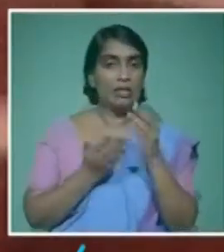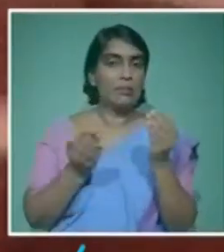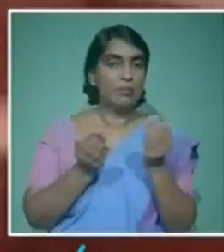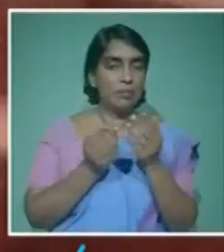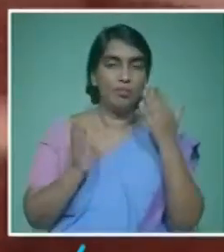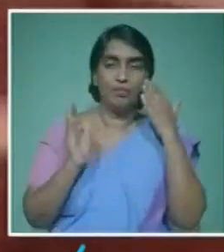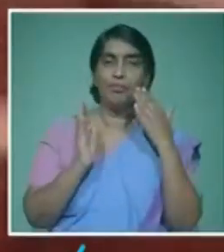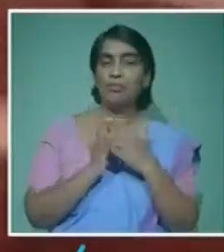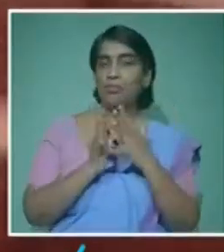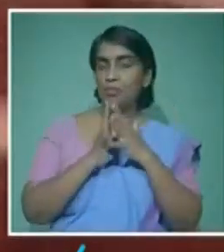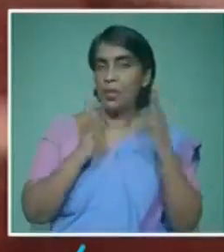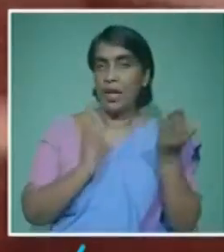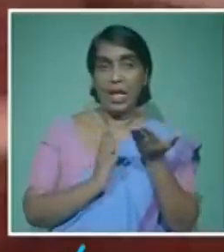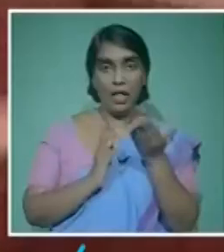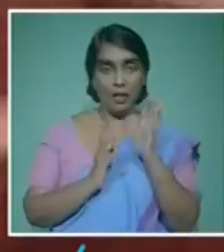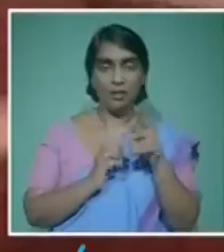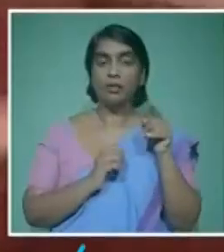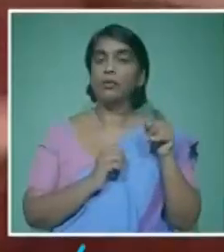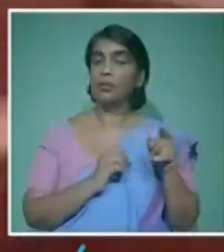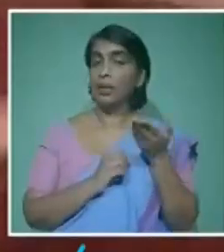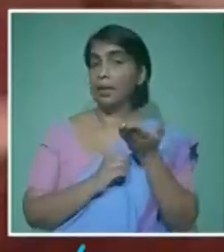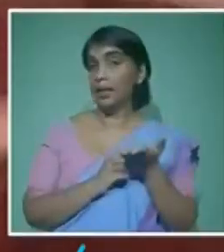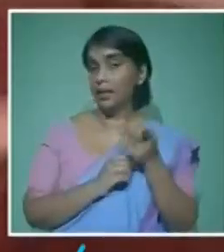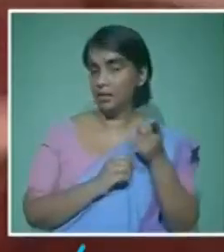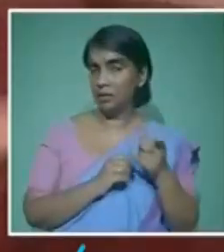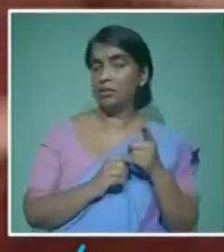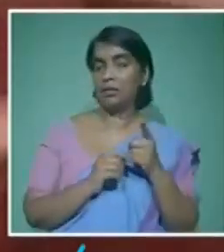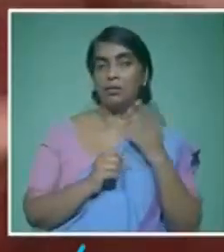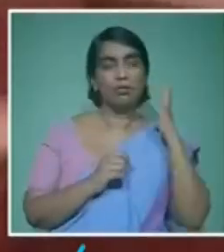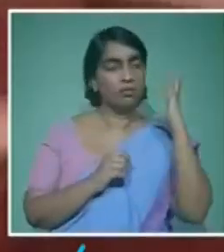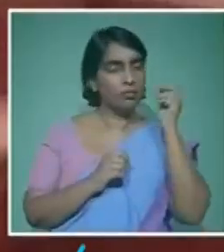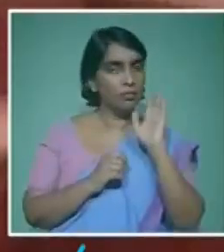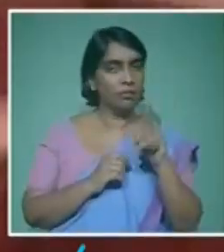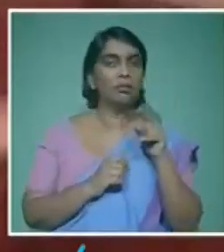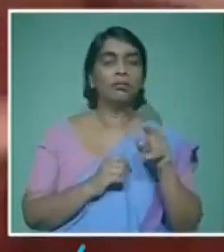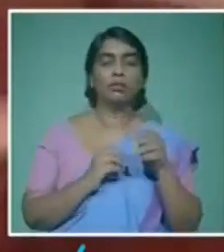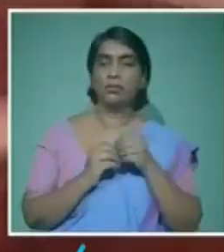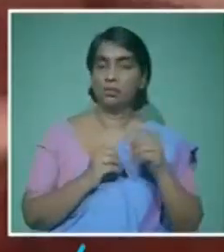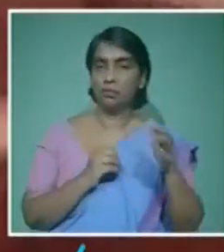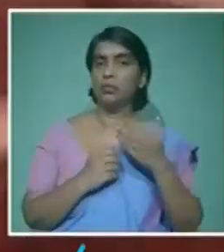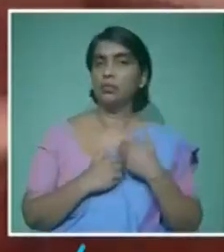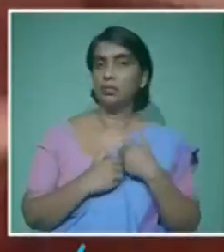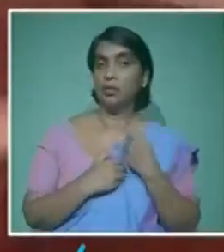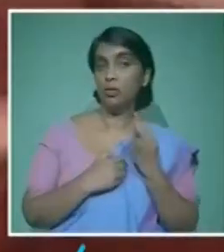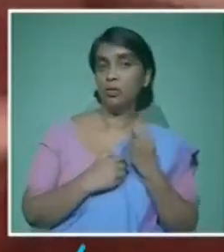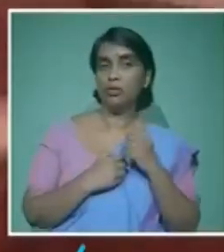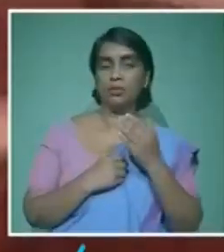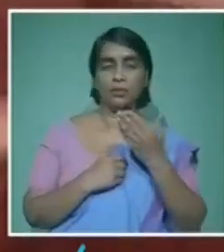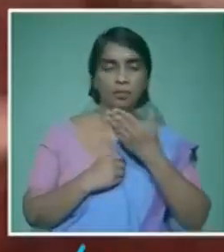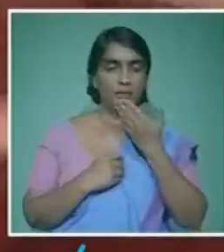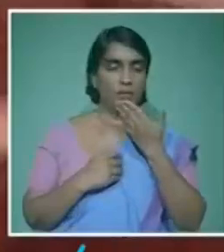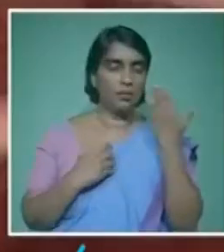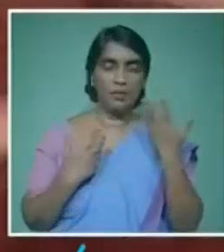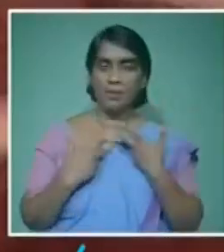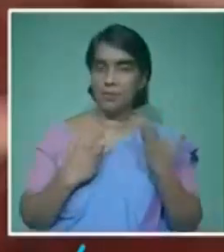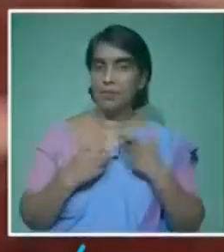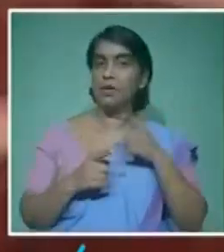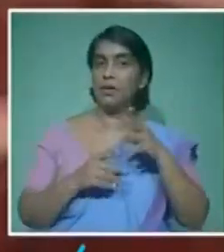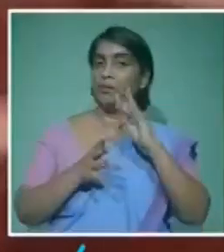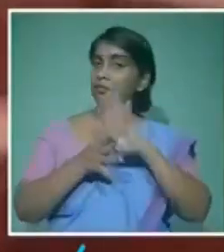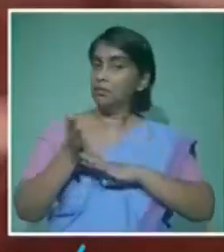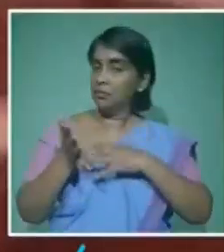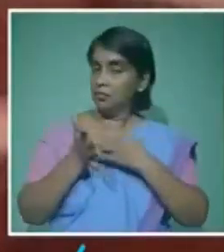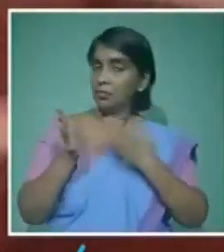போதிய அளவில் பூர்த்தி செய்ய இயலாத வகையில் நிதி நிலைமை காணப்பட்டது. இம்முறை வரவு செலவு திட்டத்தின் மூலம்